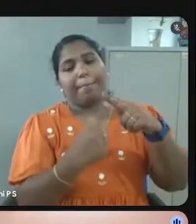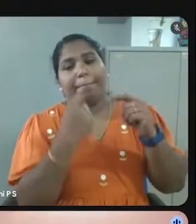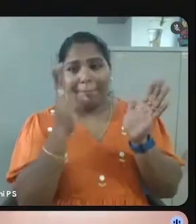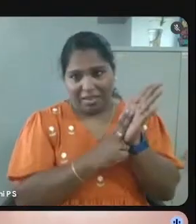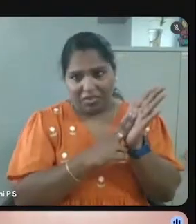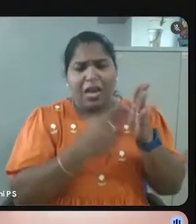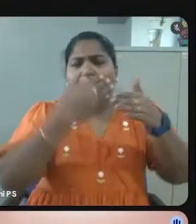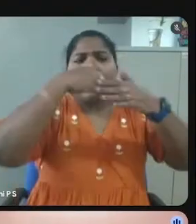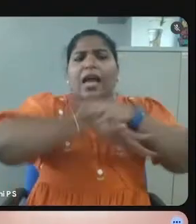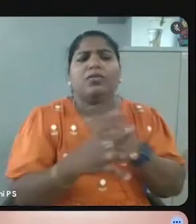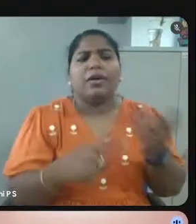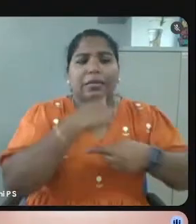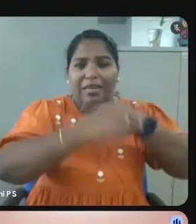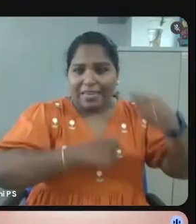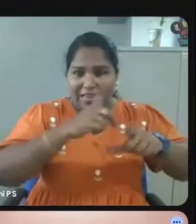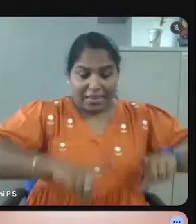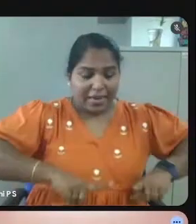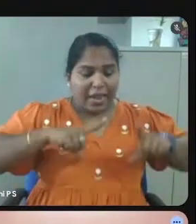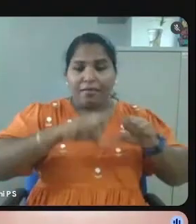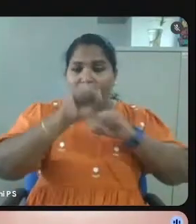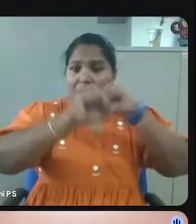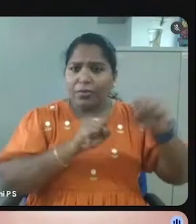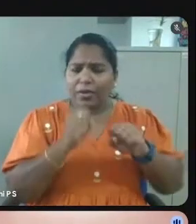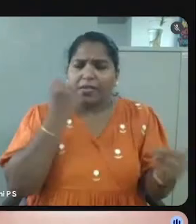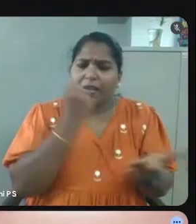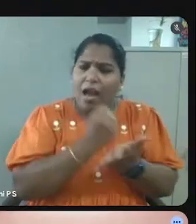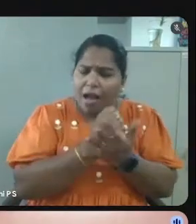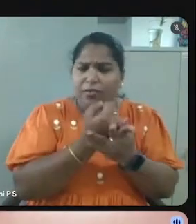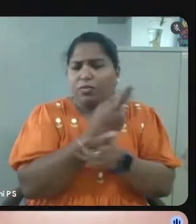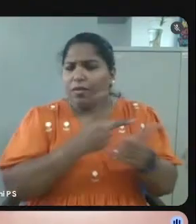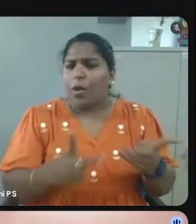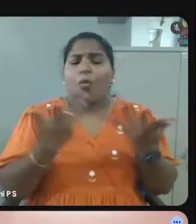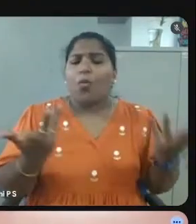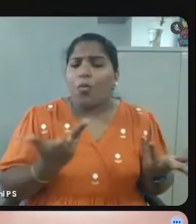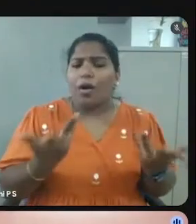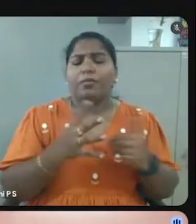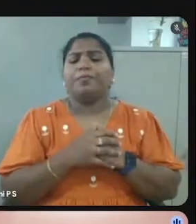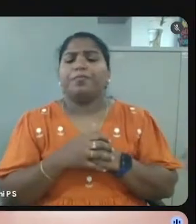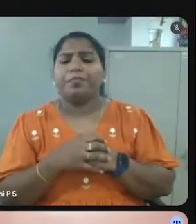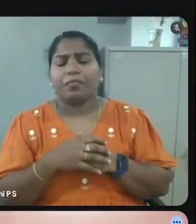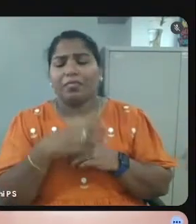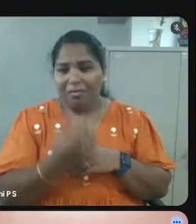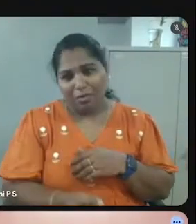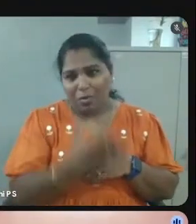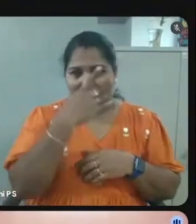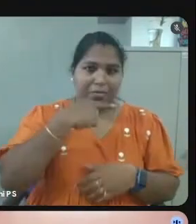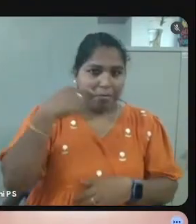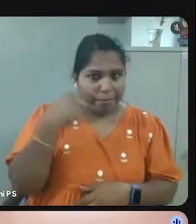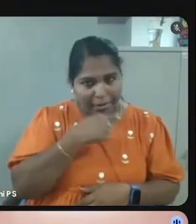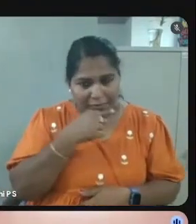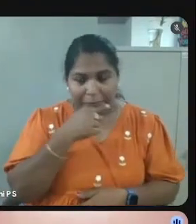ഡെയിലി ലിവിങ് സ്കിൽസിന് എന്താണ് പറയുന്നത്? കാലത്തെ അവർ വേക്കിംഗ് ചെയ്യുമ്പോൾ ബ്രഷിങ്ങും,